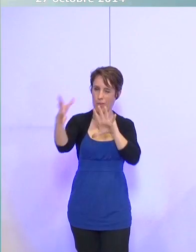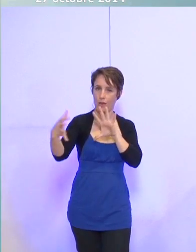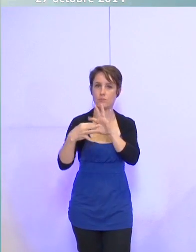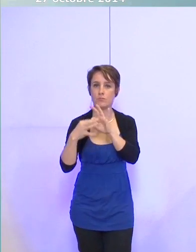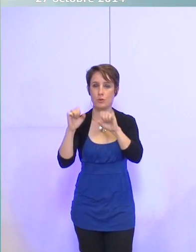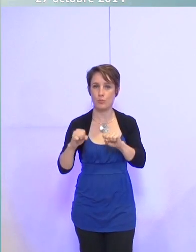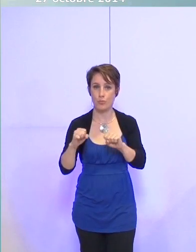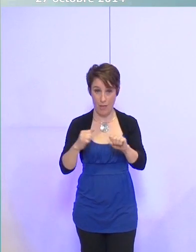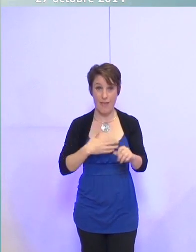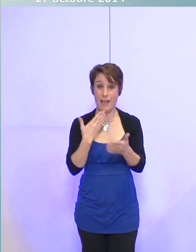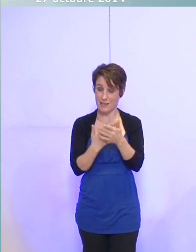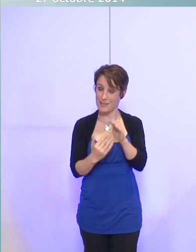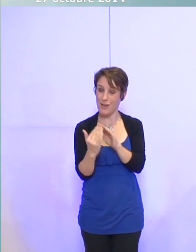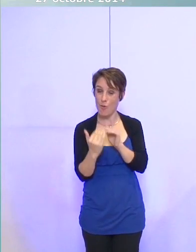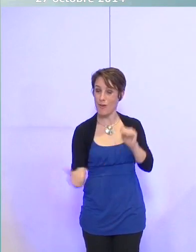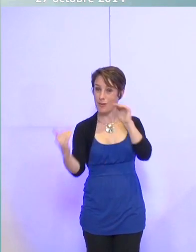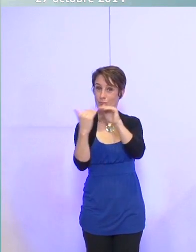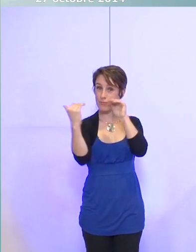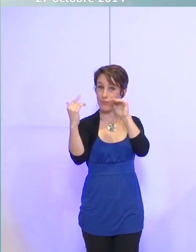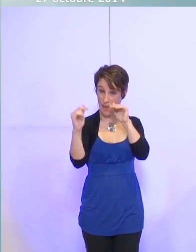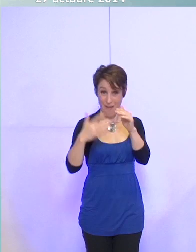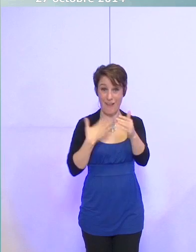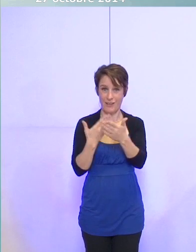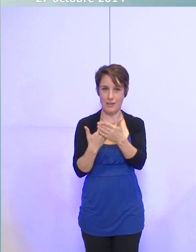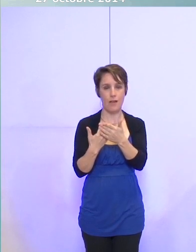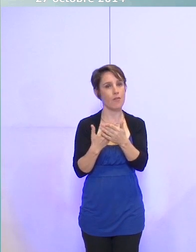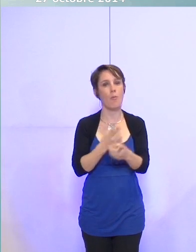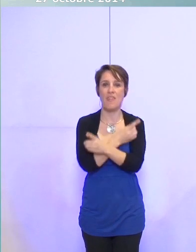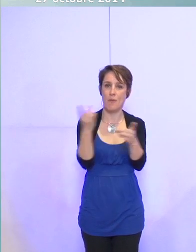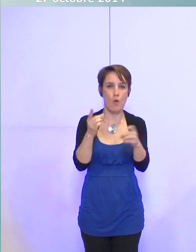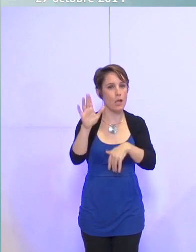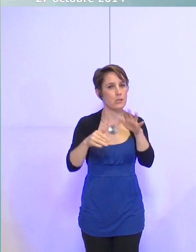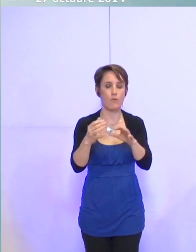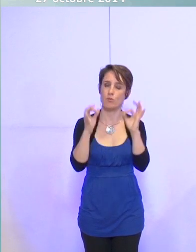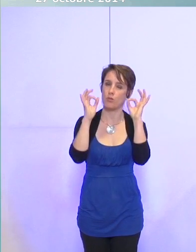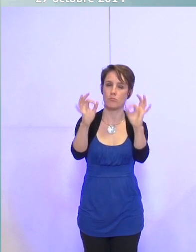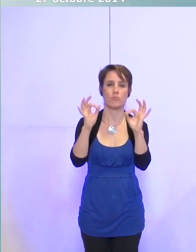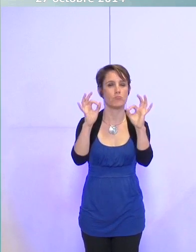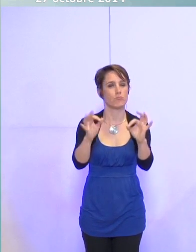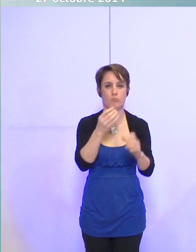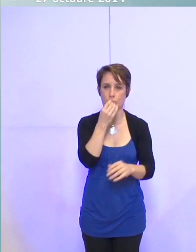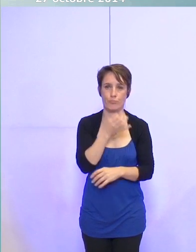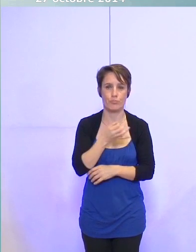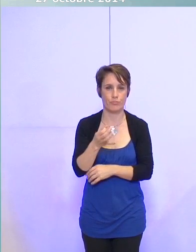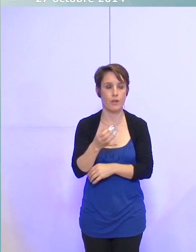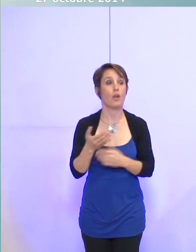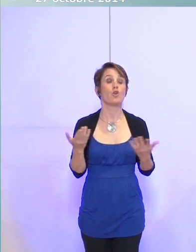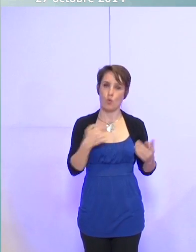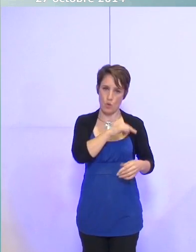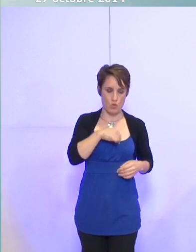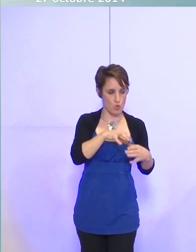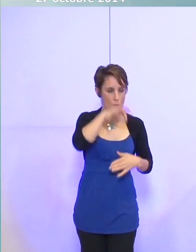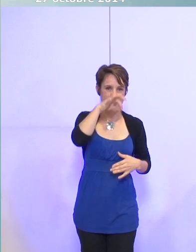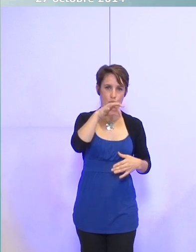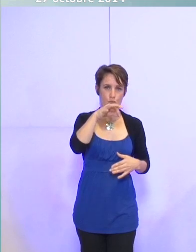C'est d'ailleurs grâce à ce pied d'égalité que l'exercice de la démocratie peut pleinement avoir lieu. Les élus du Rassemblement considèrent donc bien l'open